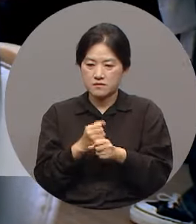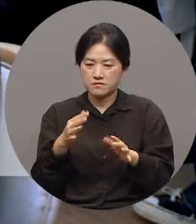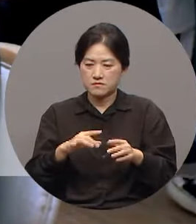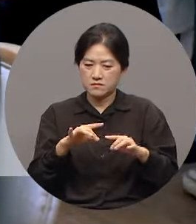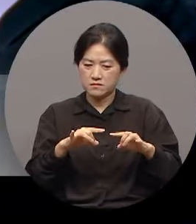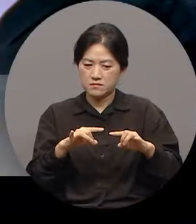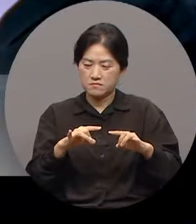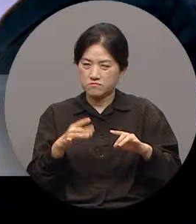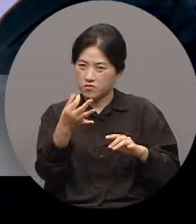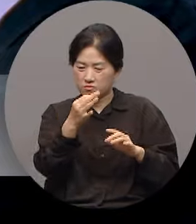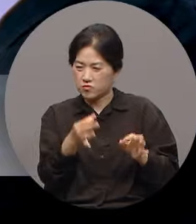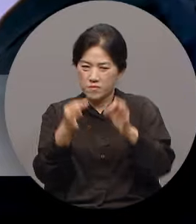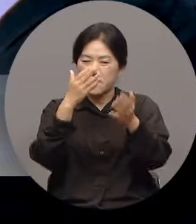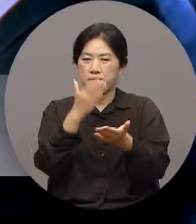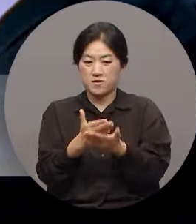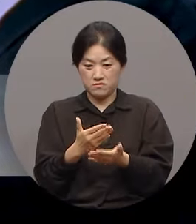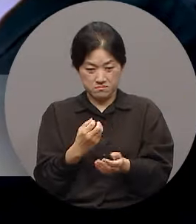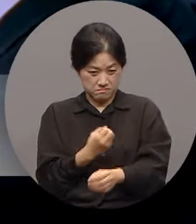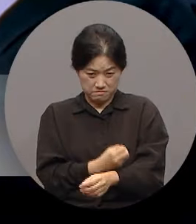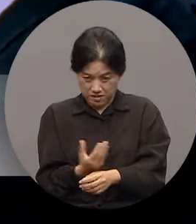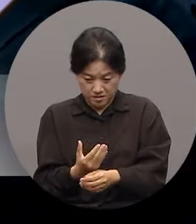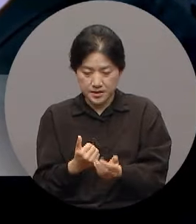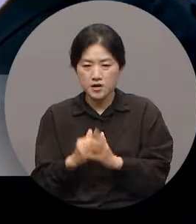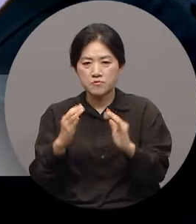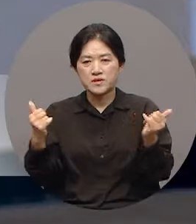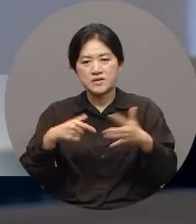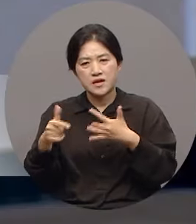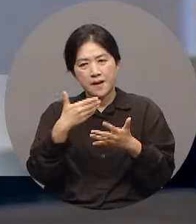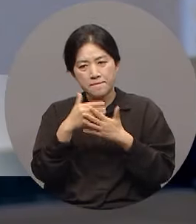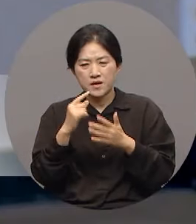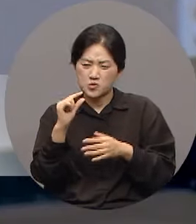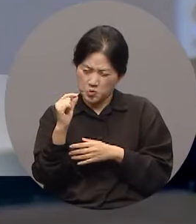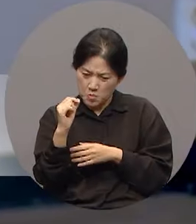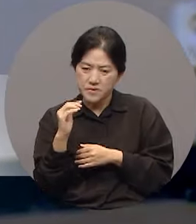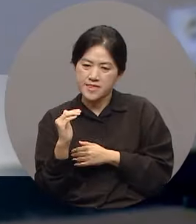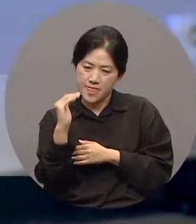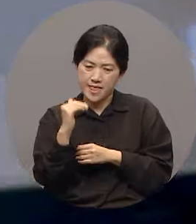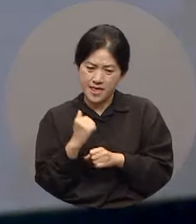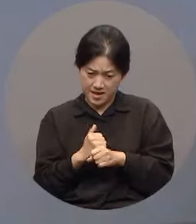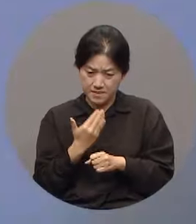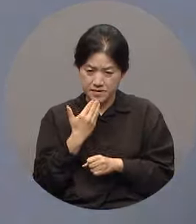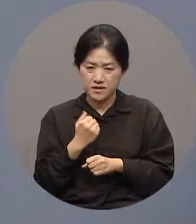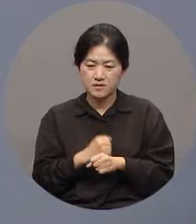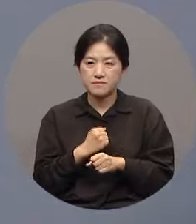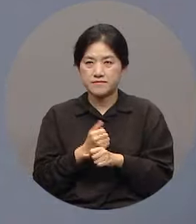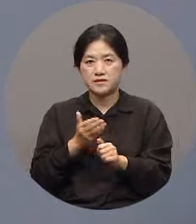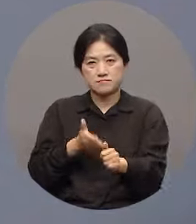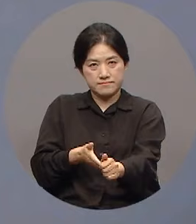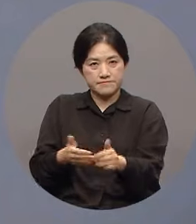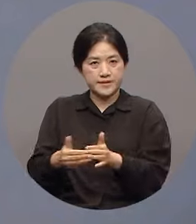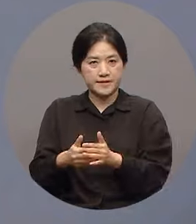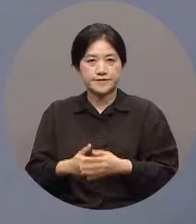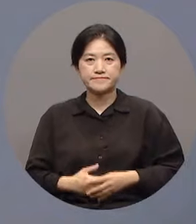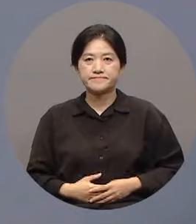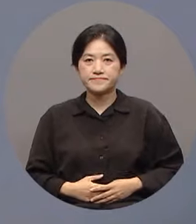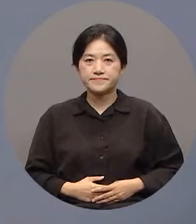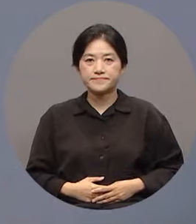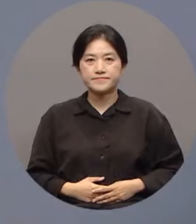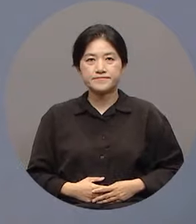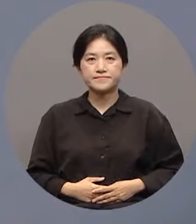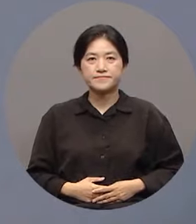자제하고 불가피한 경우 국민이 납득할 수준으로 인상폭을 최소화해달라고 주문했습니다. MBC 뉴스 박윤수입니다.